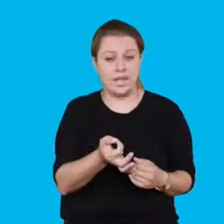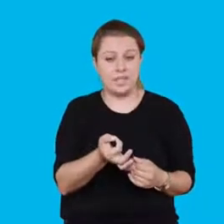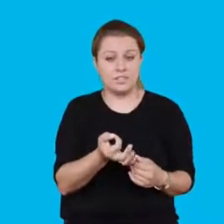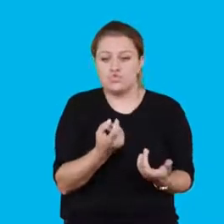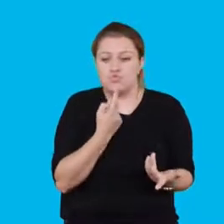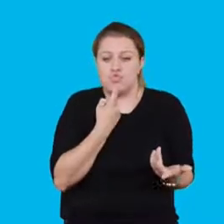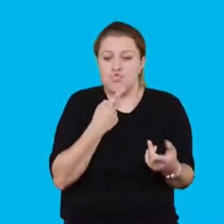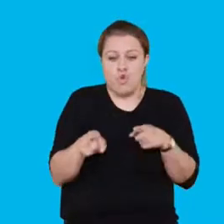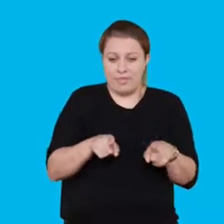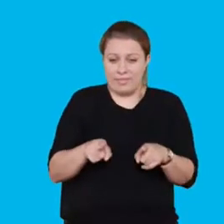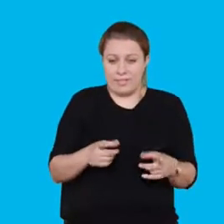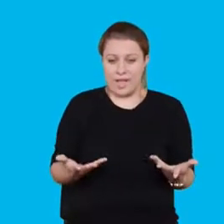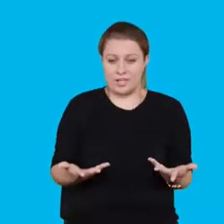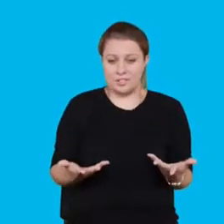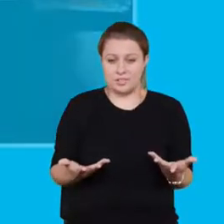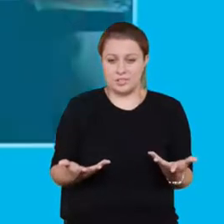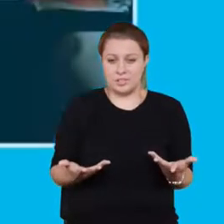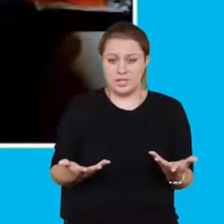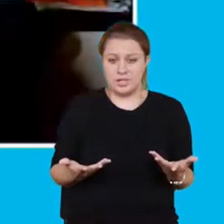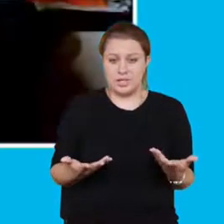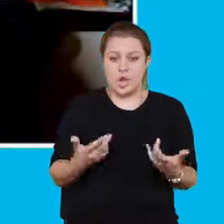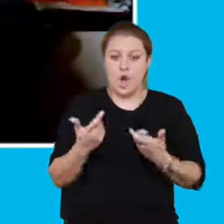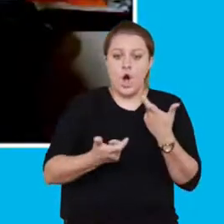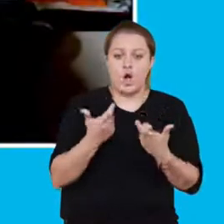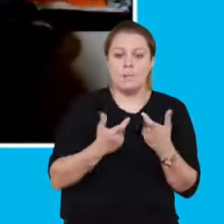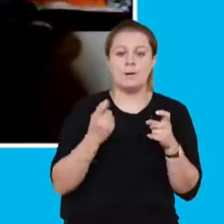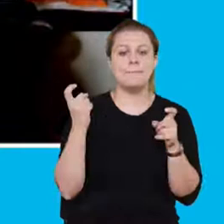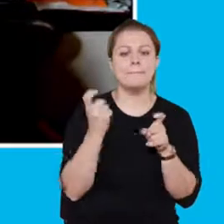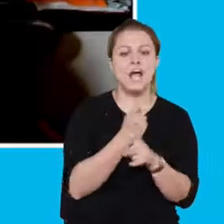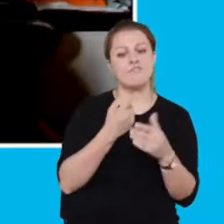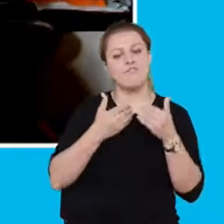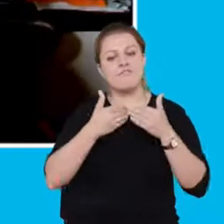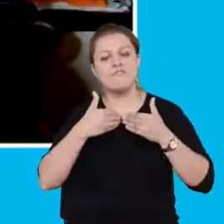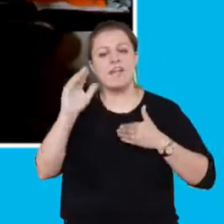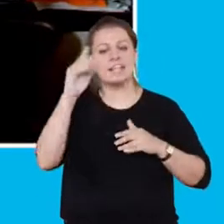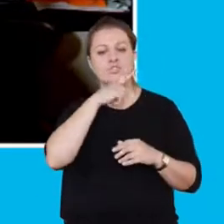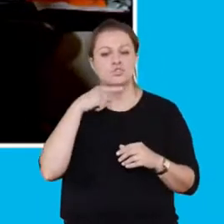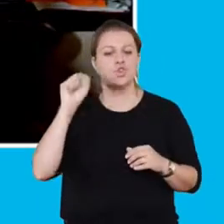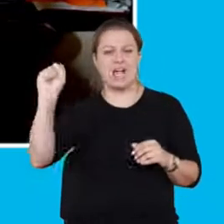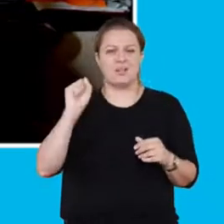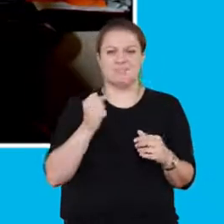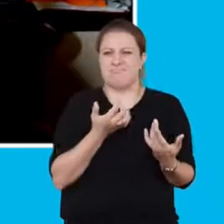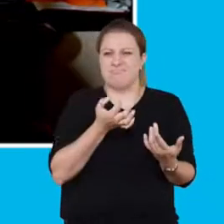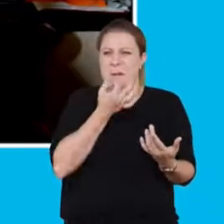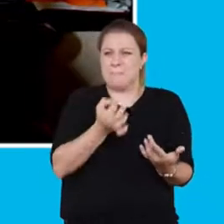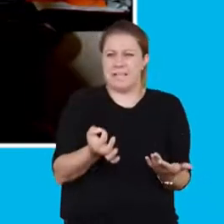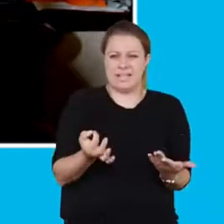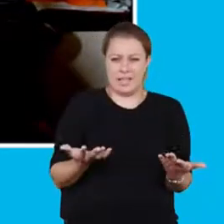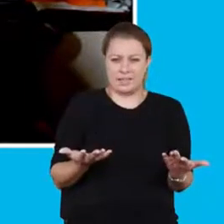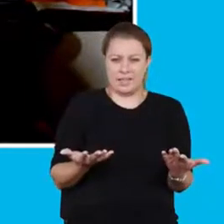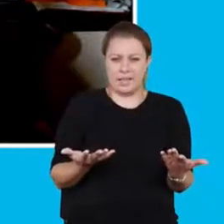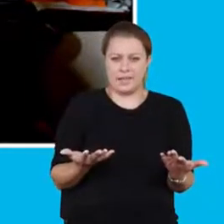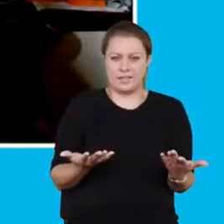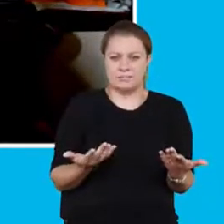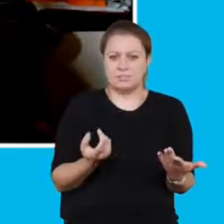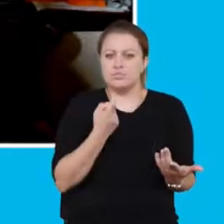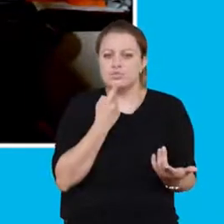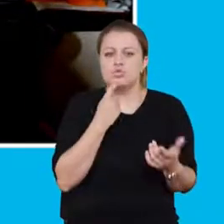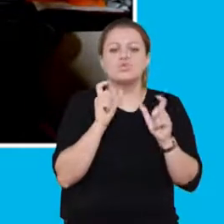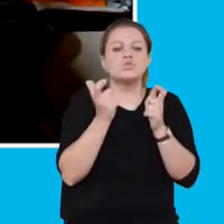co to znaczy właściwie, że ma być w tym państwie więcej socjalizmu? No to jest pytanie w gruncie rzeczy o to, co jest